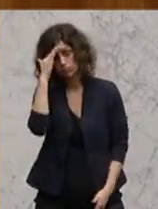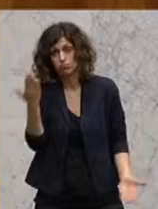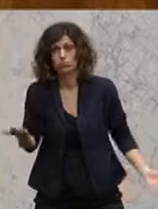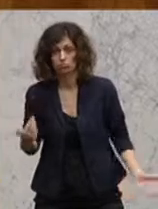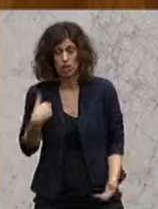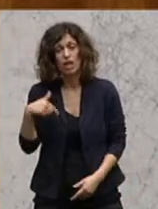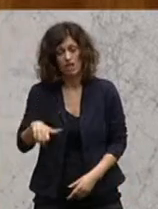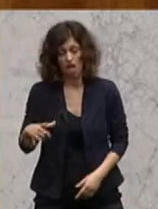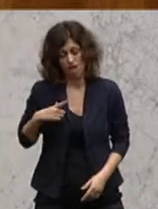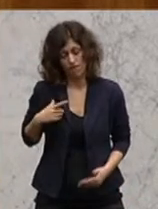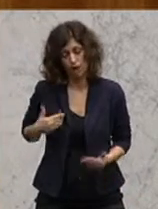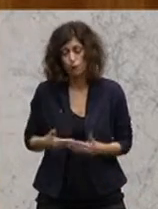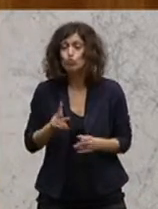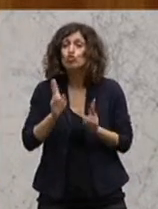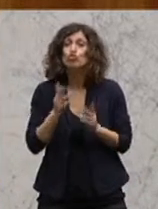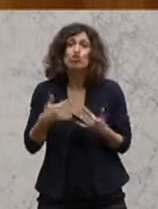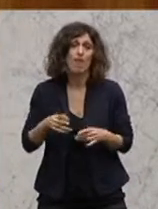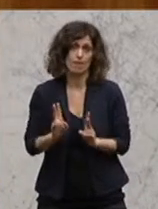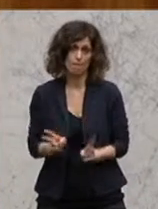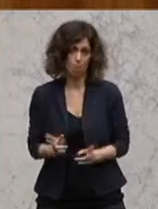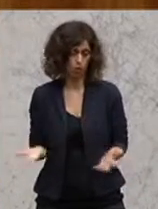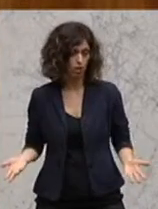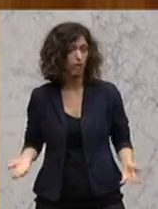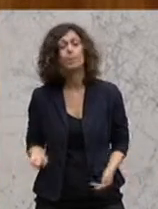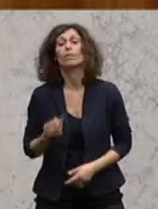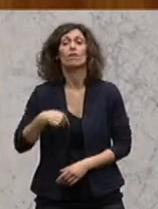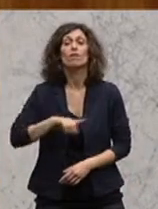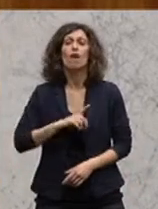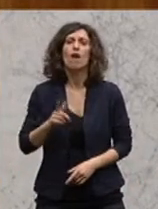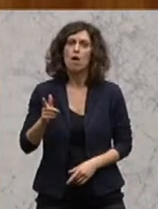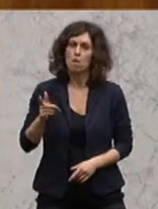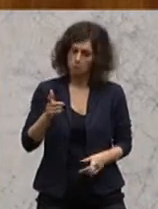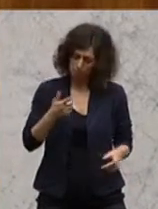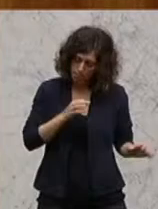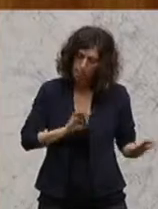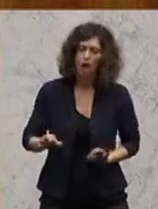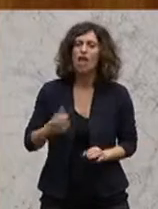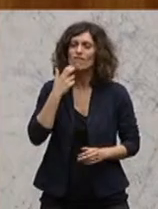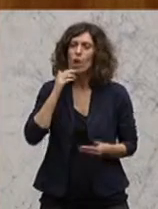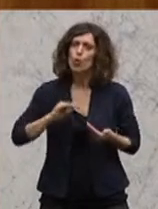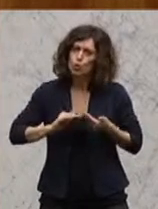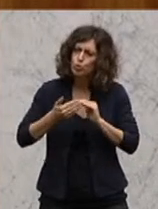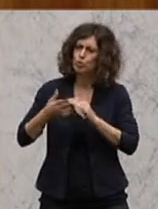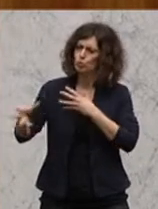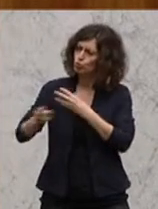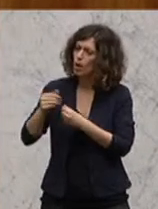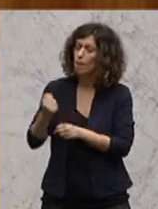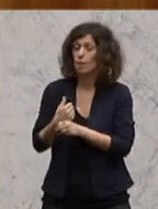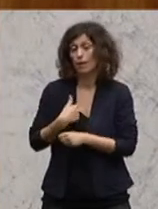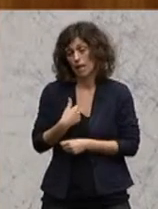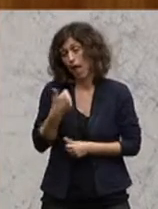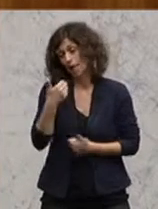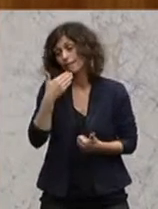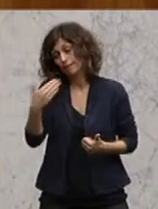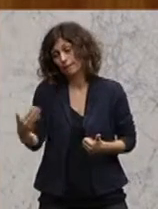mir so schnell als möglich. Wir sind bereit, auch konstruktiv zusammenzuarbeiten. Einen Tipp habe